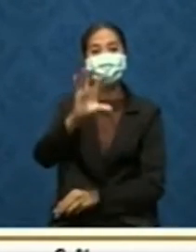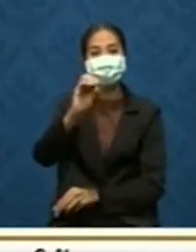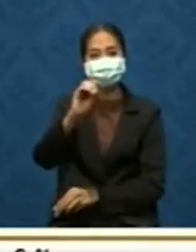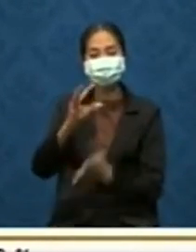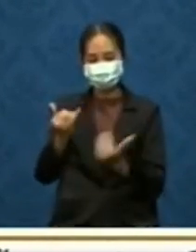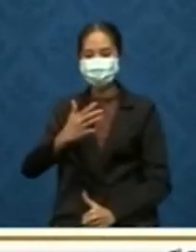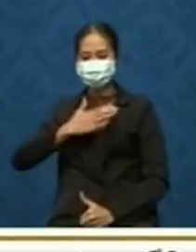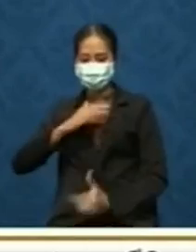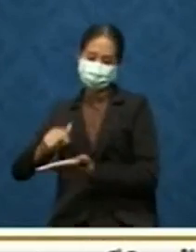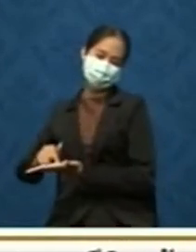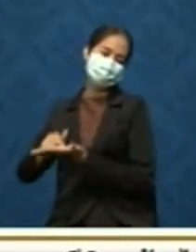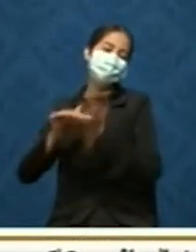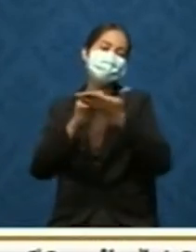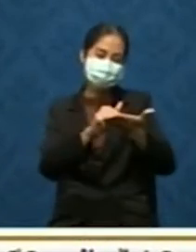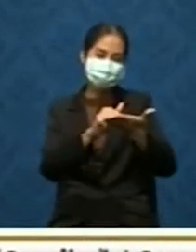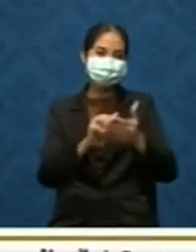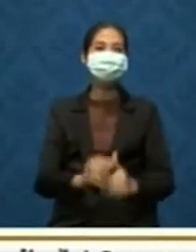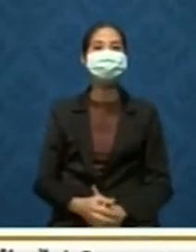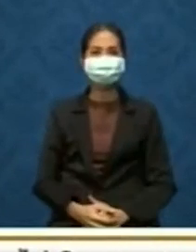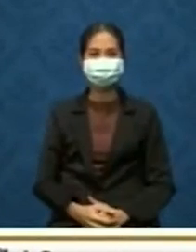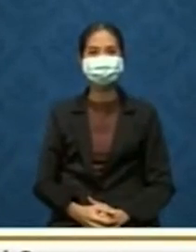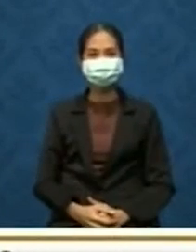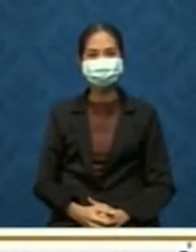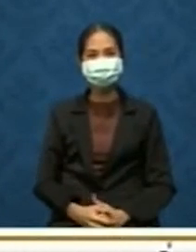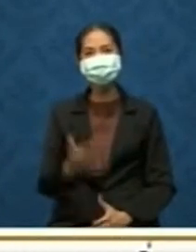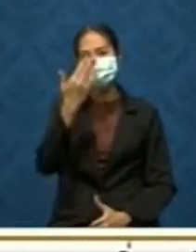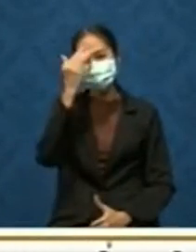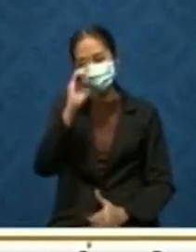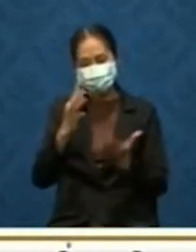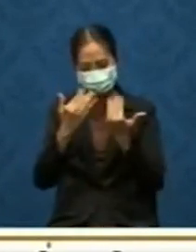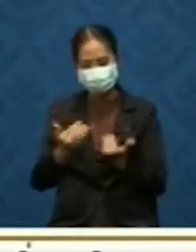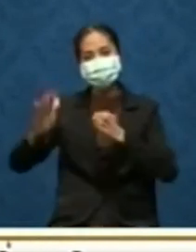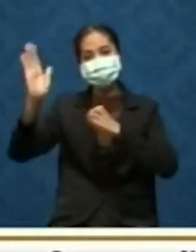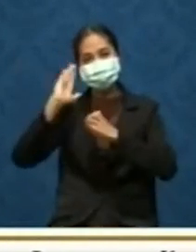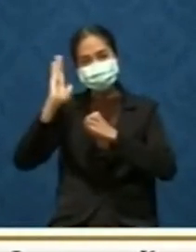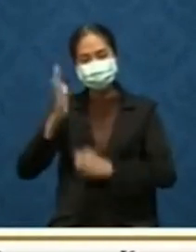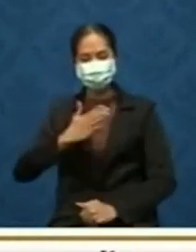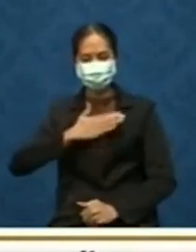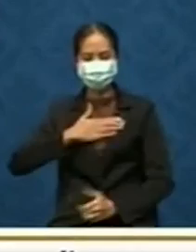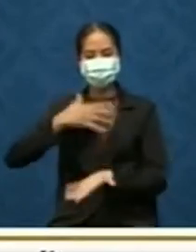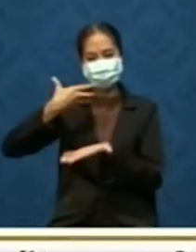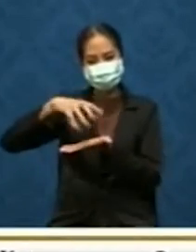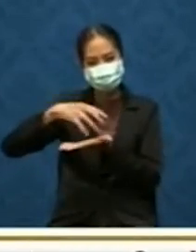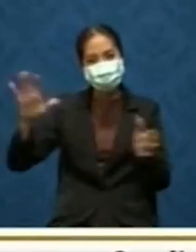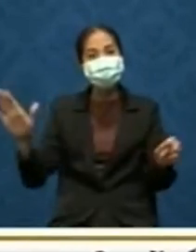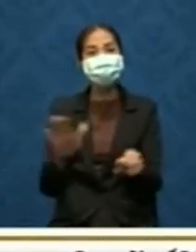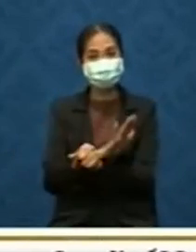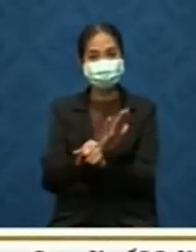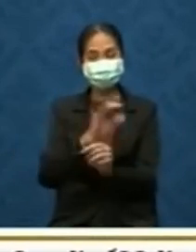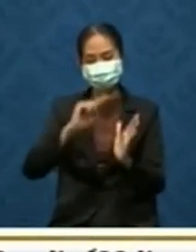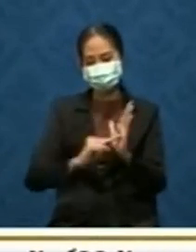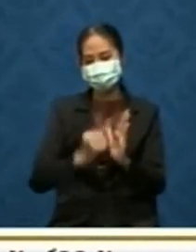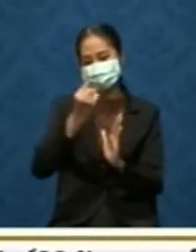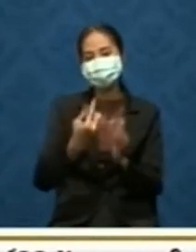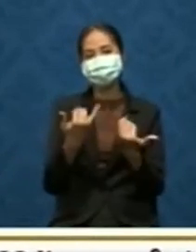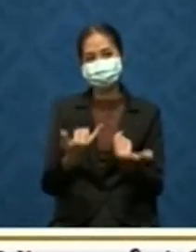วาจาดังต่อไปนี้ครับเพื่อให้การอภิปรายของผมสมบูรณ์ผมจะเริ่มต้นด้วยการ